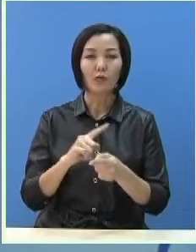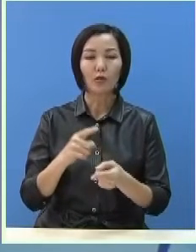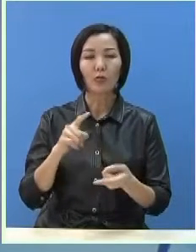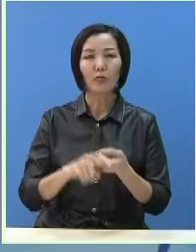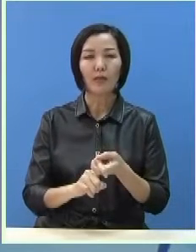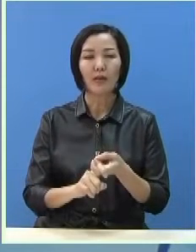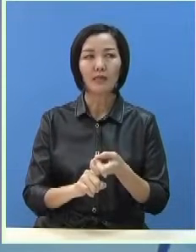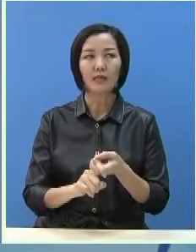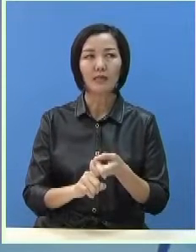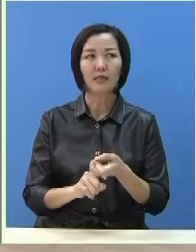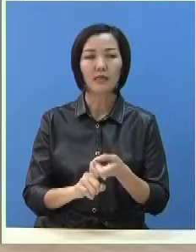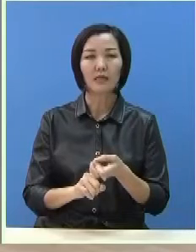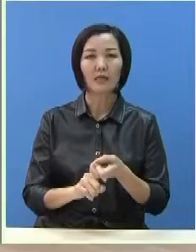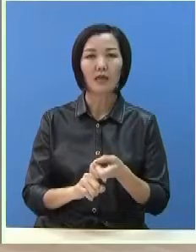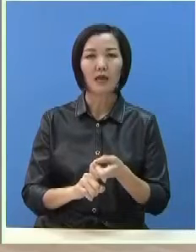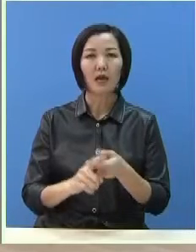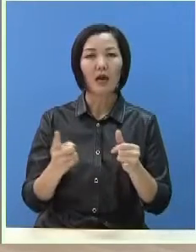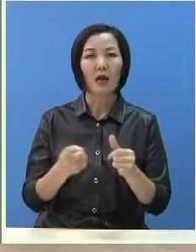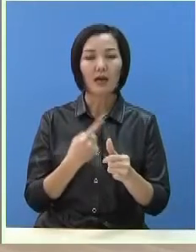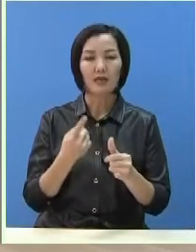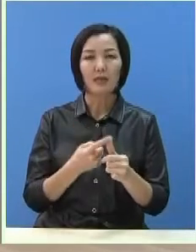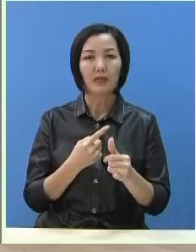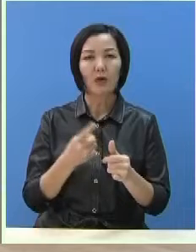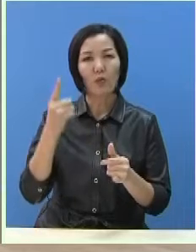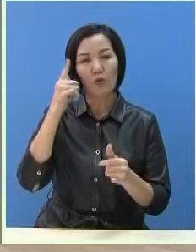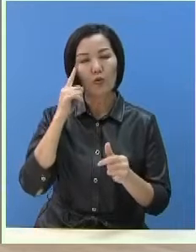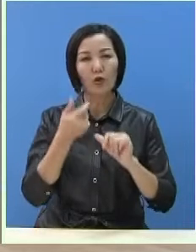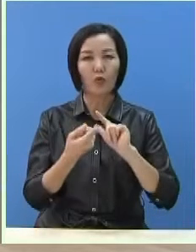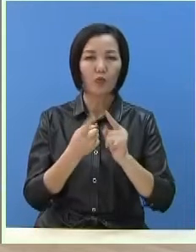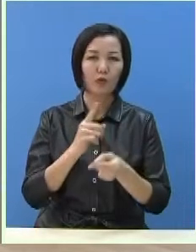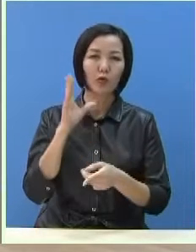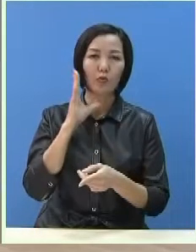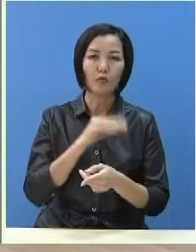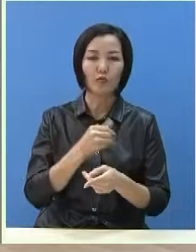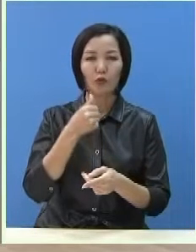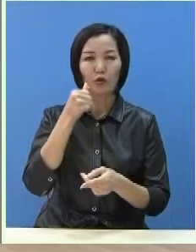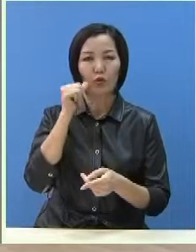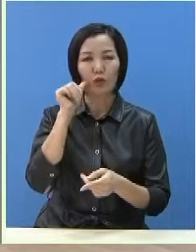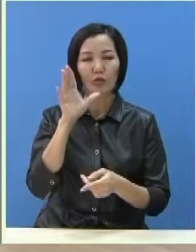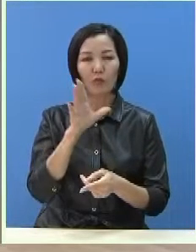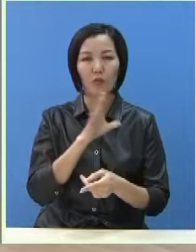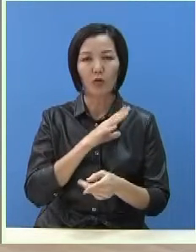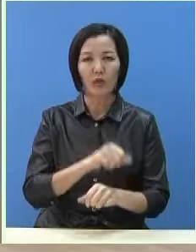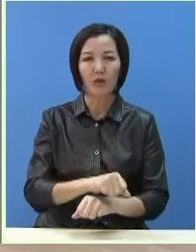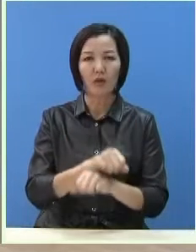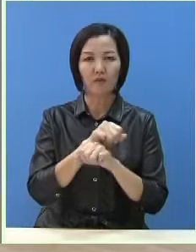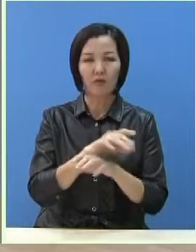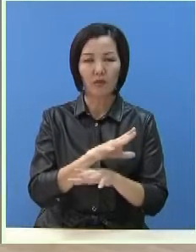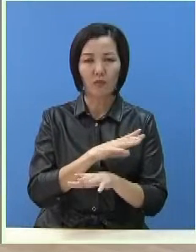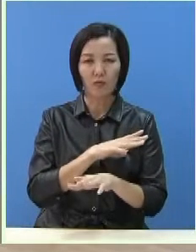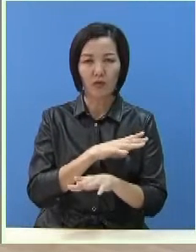өзгеруіне байланысты бағасы өзгеруі мүмкін. Енді бүгінгі біздің кеше ғана өткен қаңтардағы жағдай,